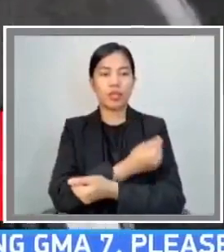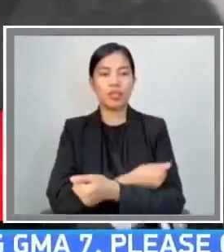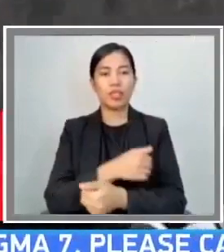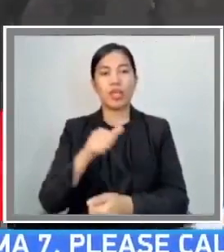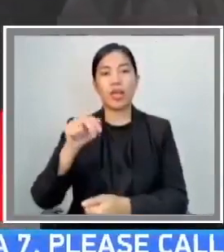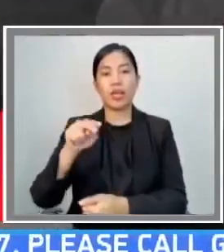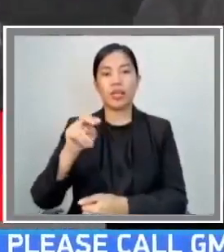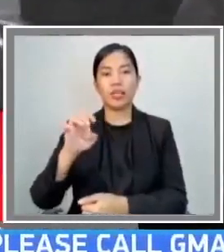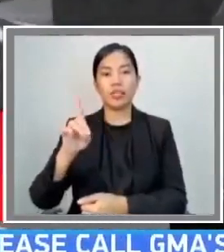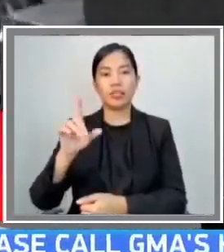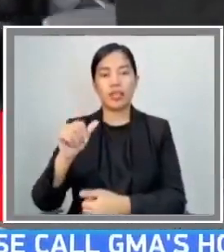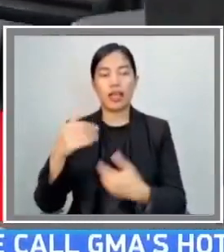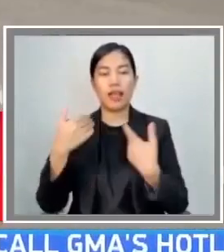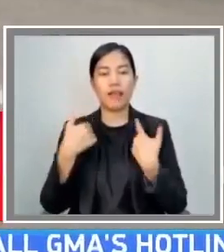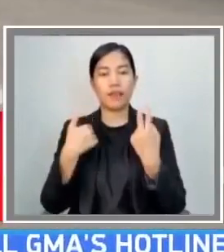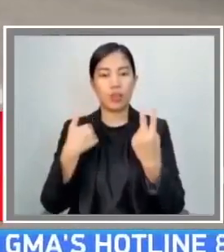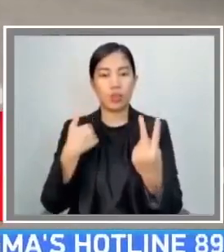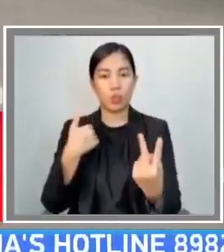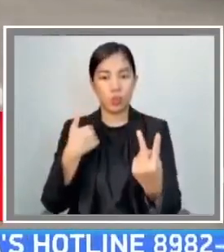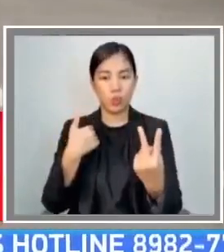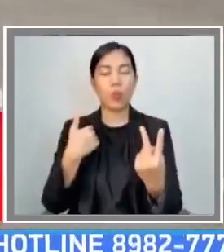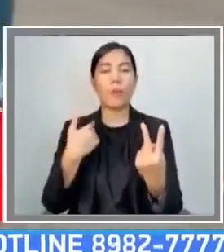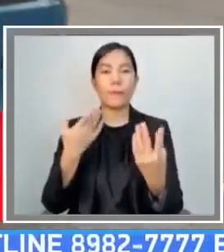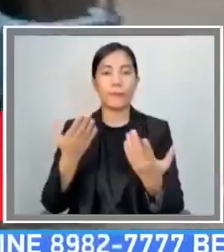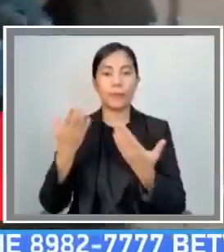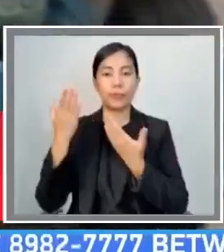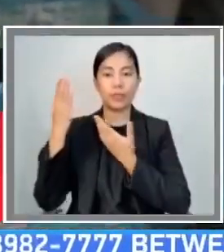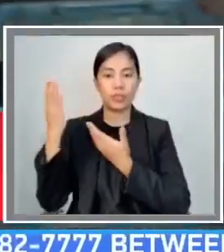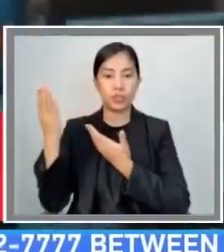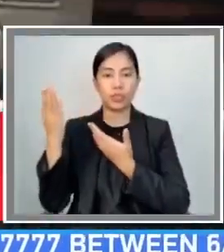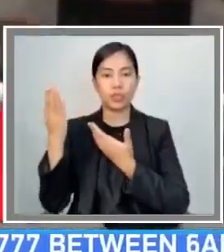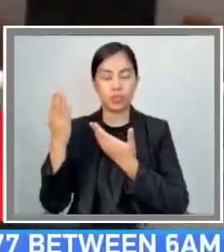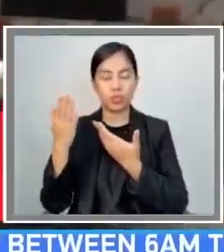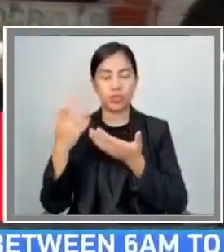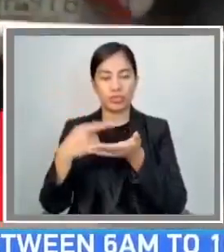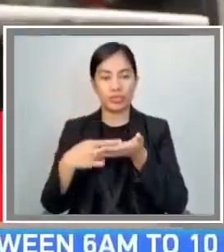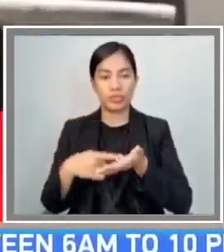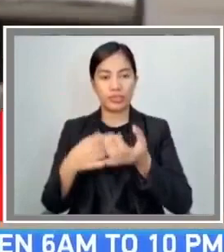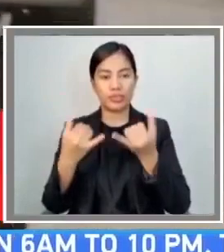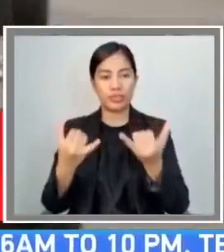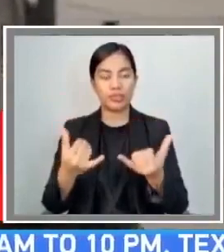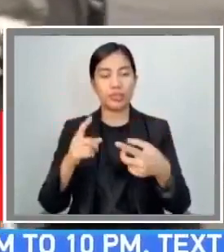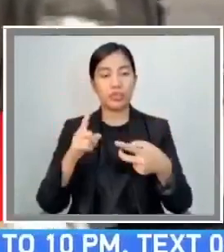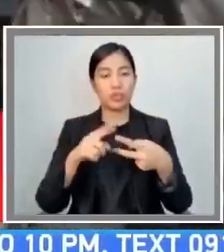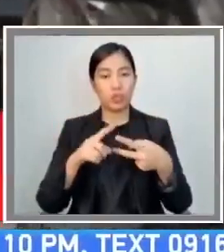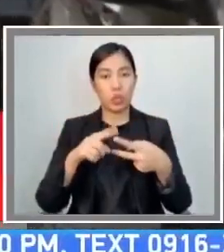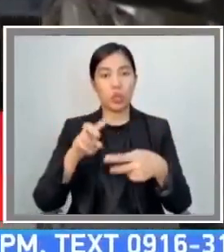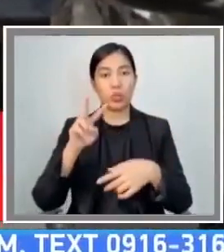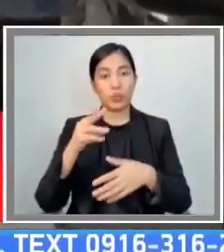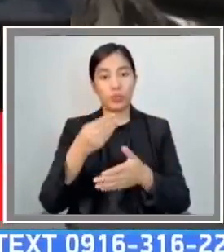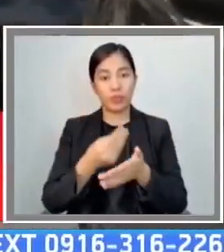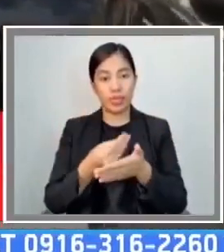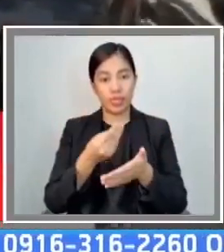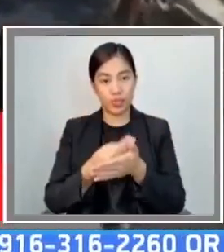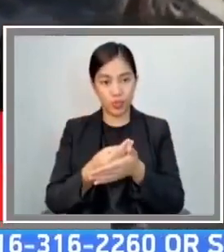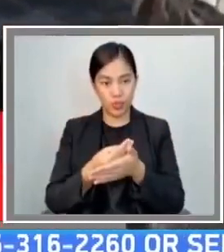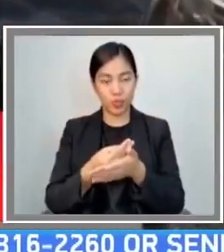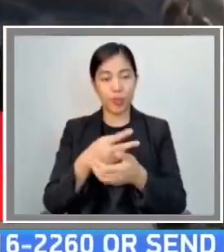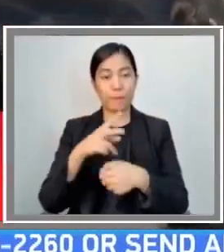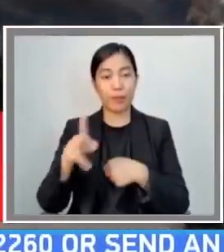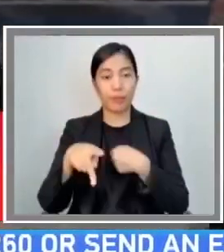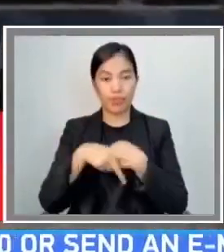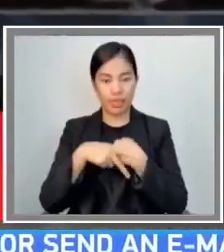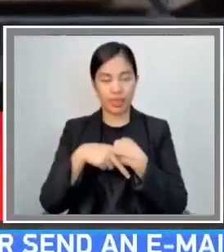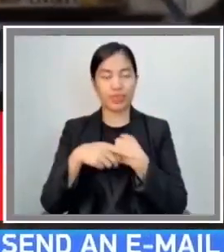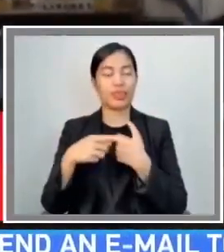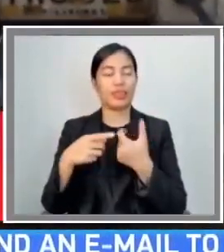ang dinidinig nila ngayon. Yung isa, 2 pesos na permanenteng dagdag sa minimum fare sa mga jeep sa buong bansa. At yung isa po